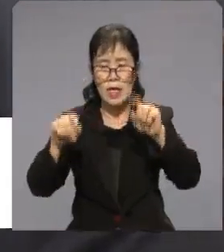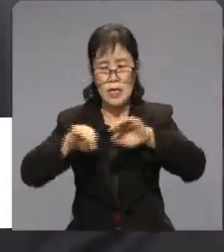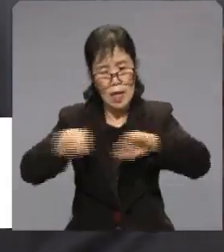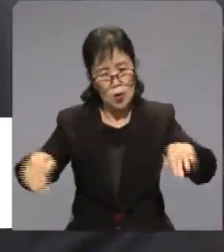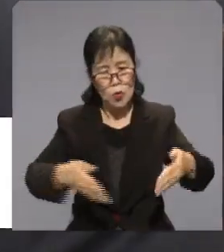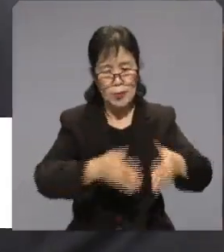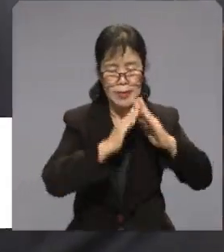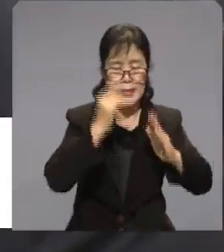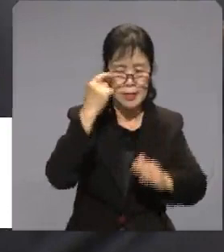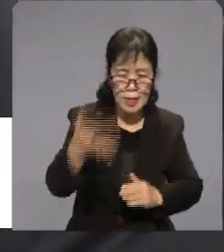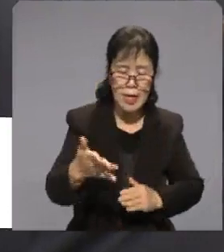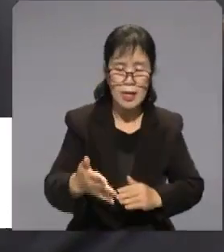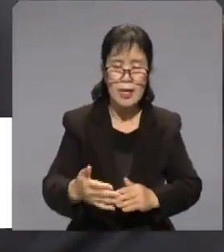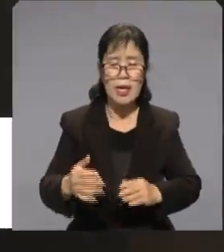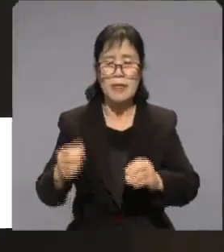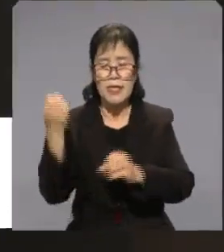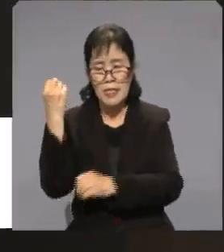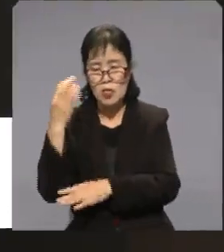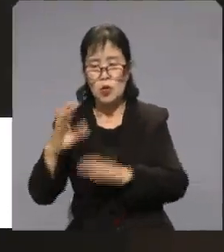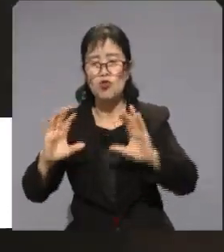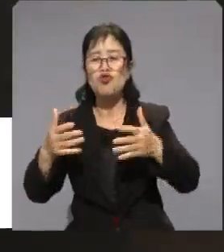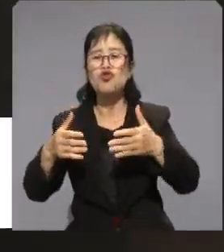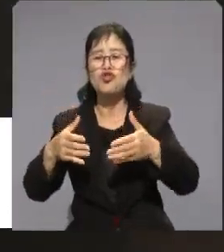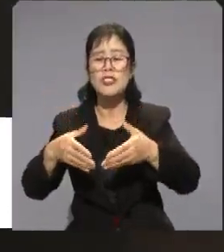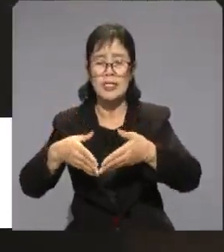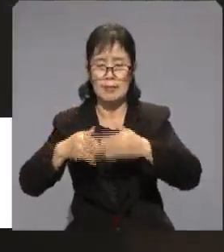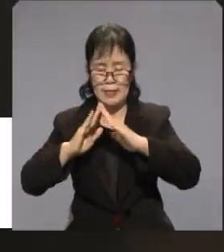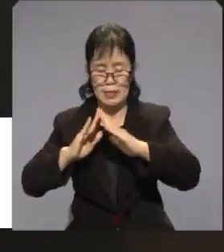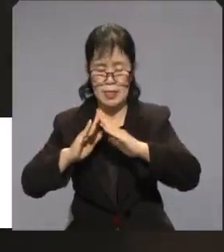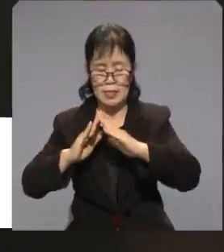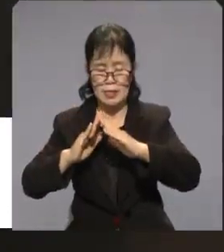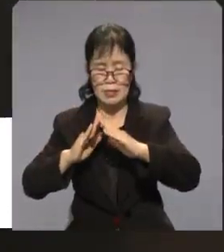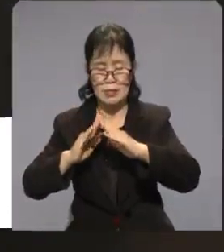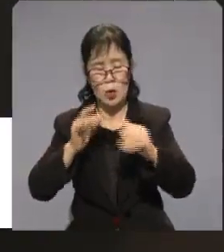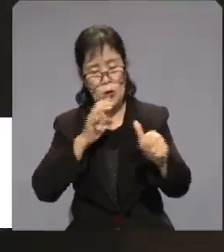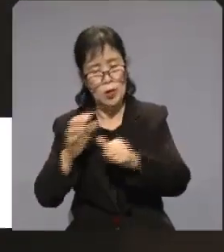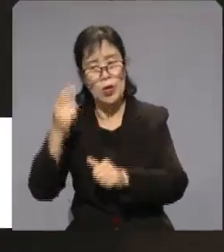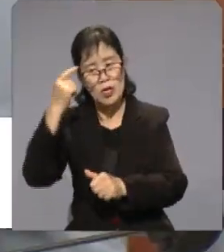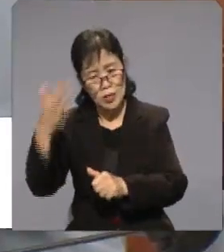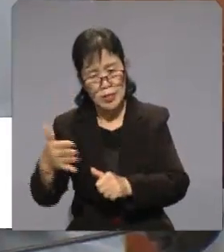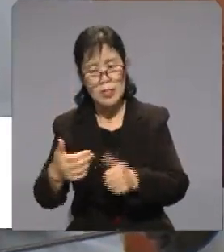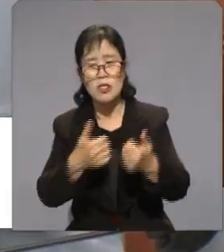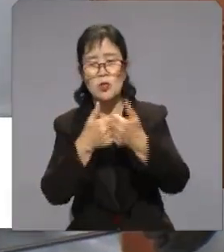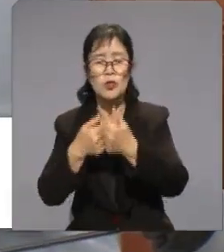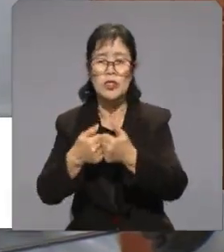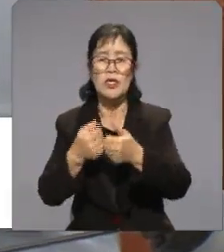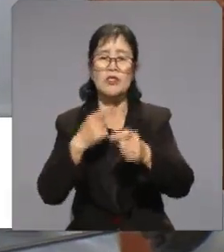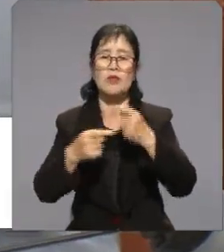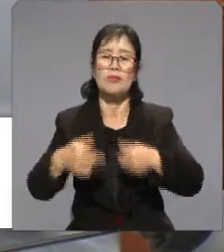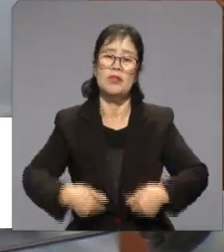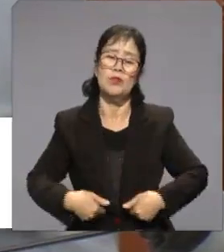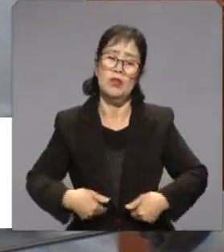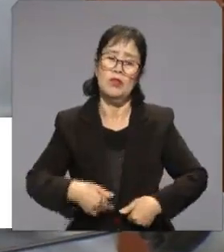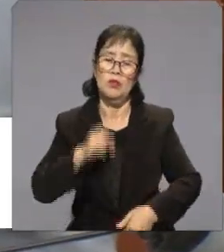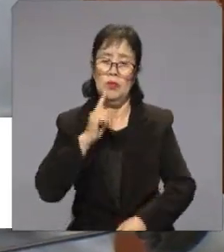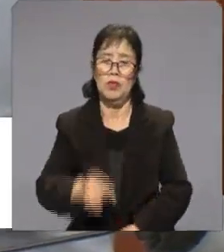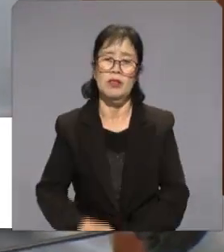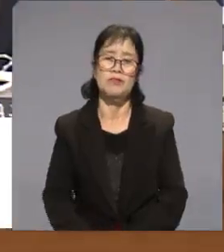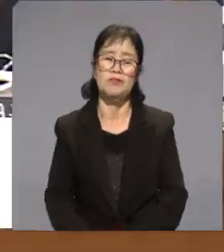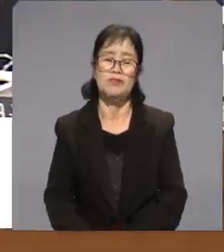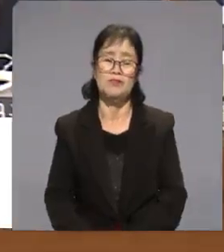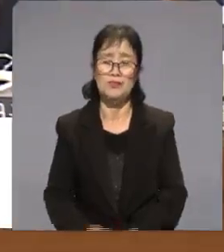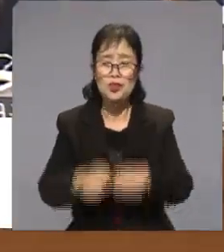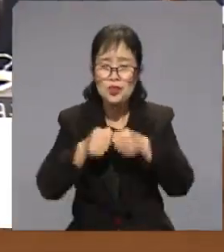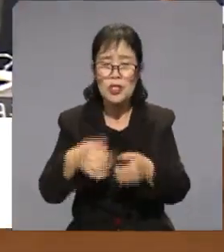것인지 아니면 기존 국립의대를 활용할 것인지 논의가 더 필요하다고 답했습니다.